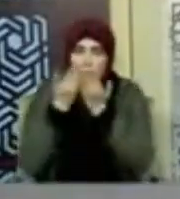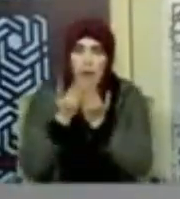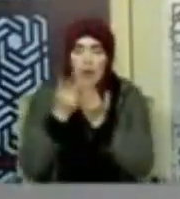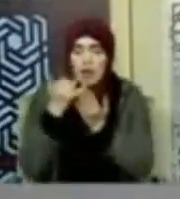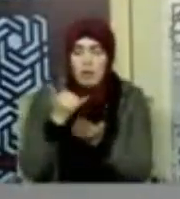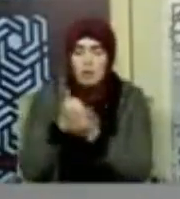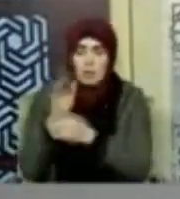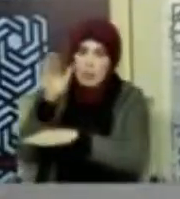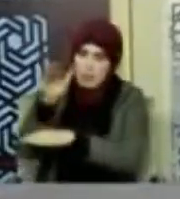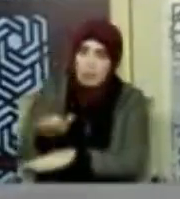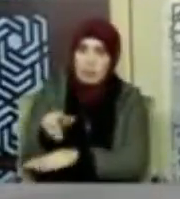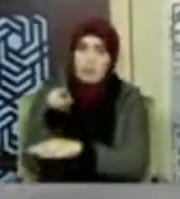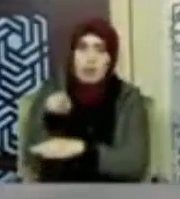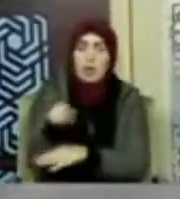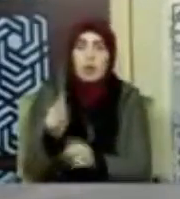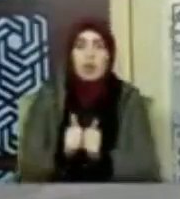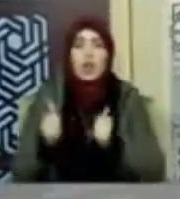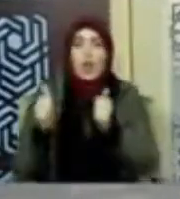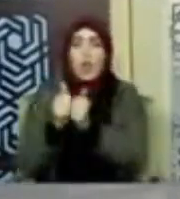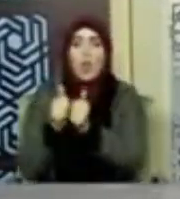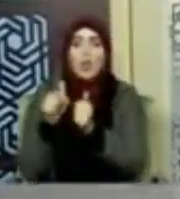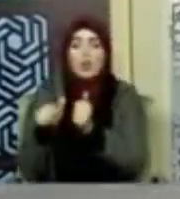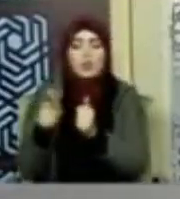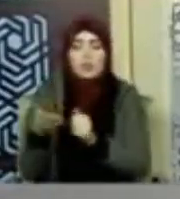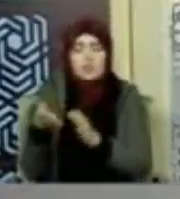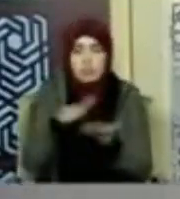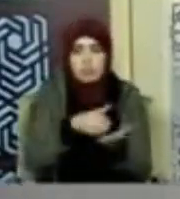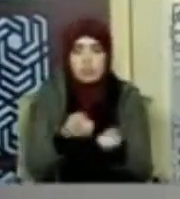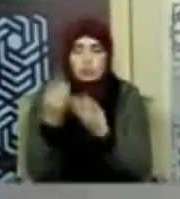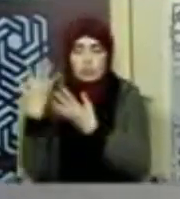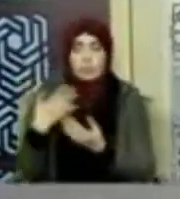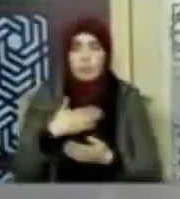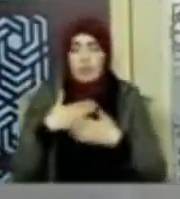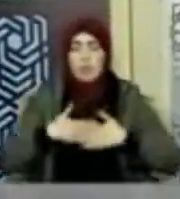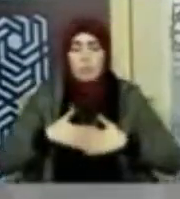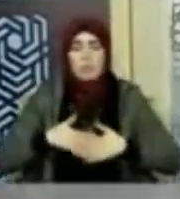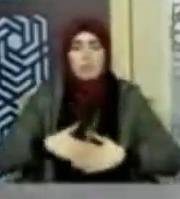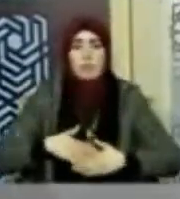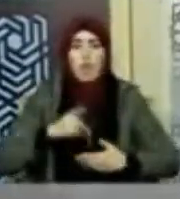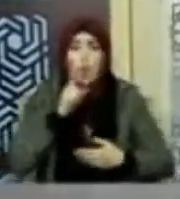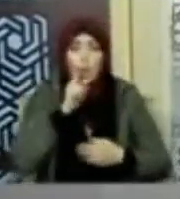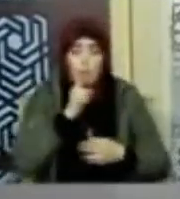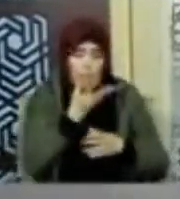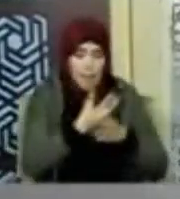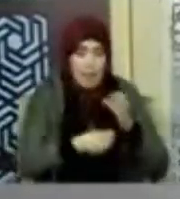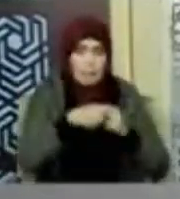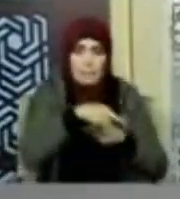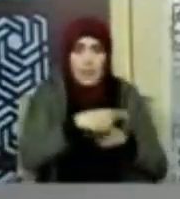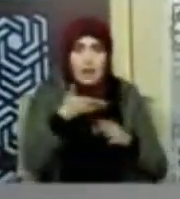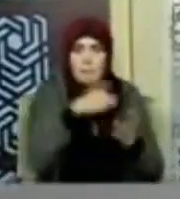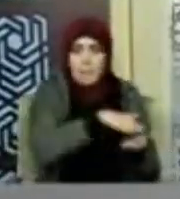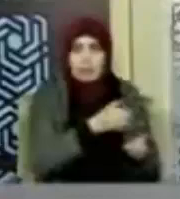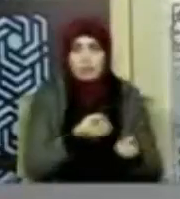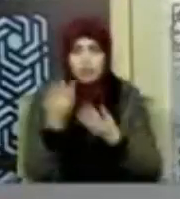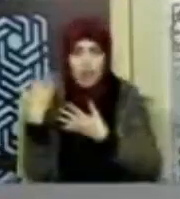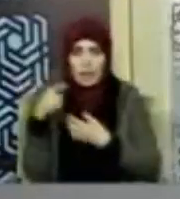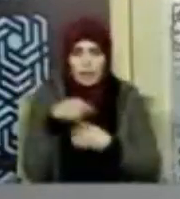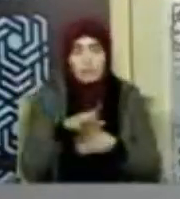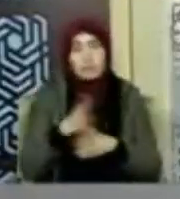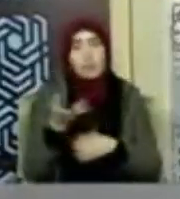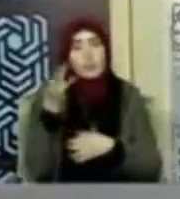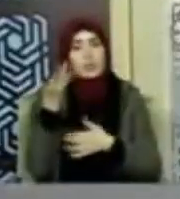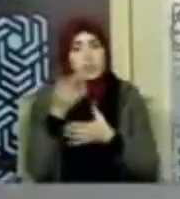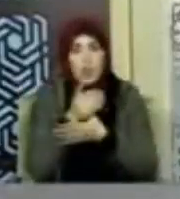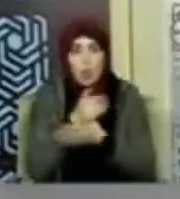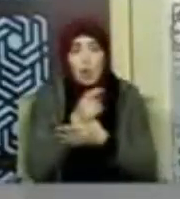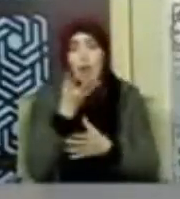أسر شهدائنا، اللهم ألق السكينة على قلوب أمهات الشهداء وزوجات الشهداء وأبناء